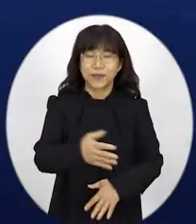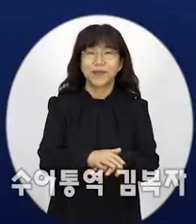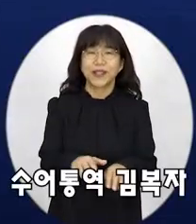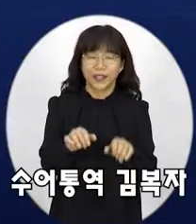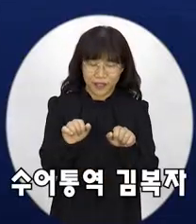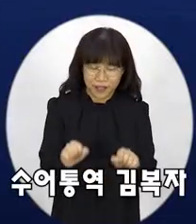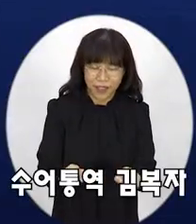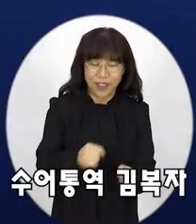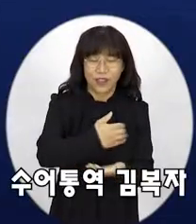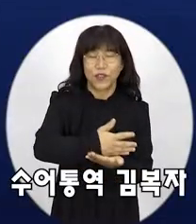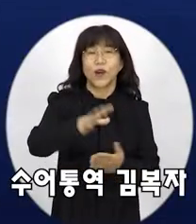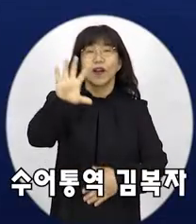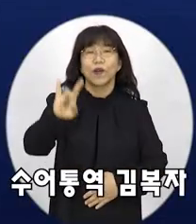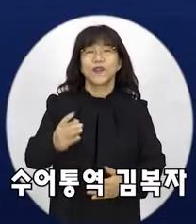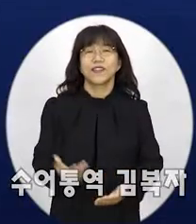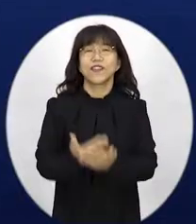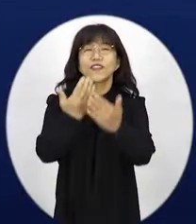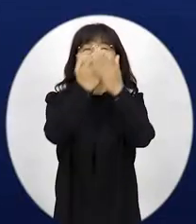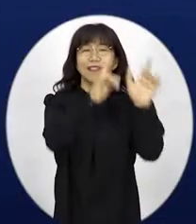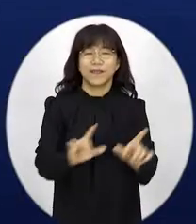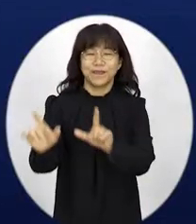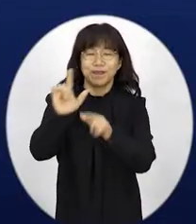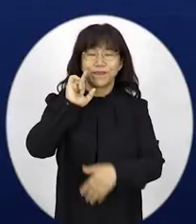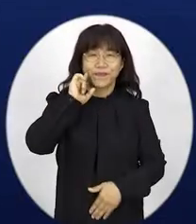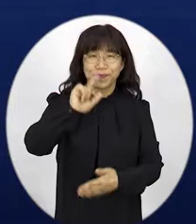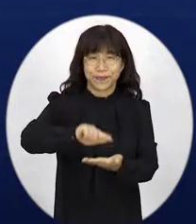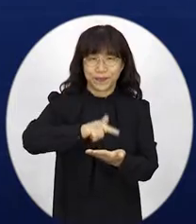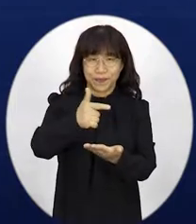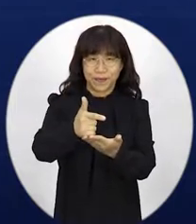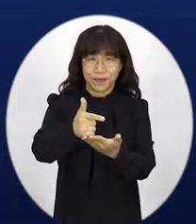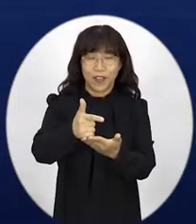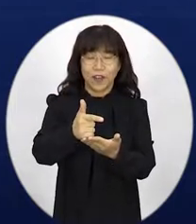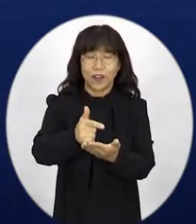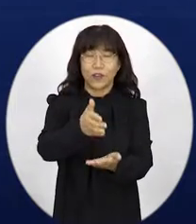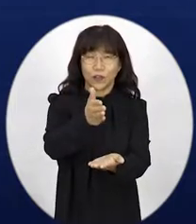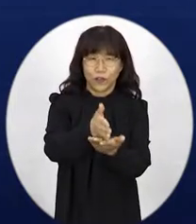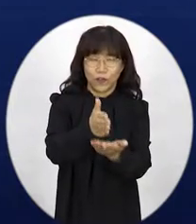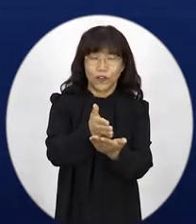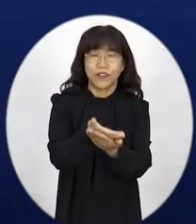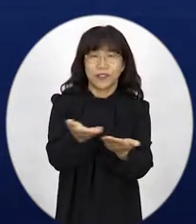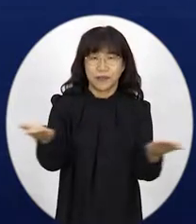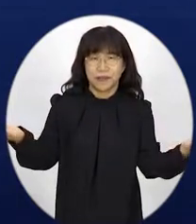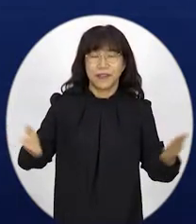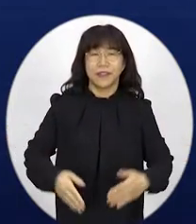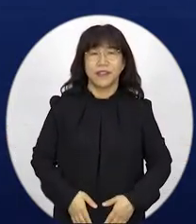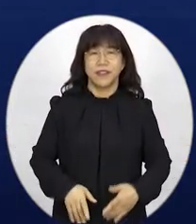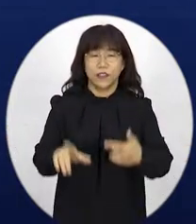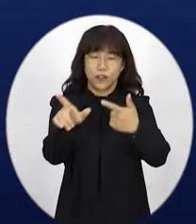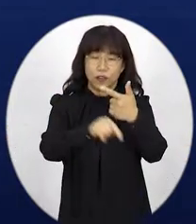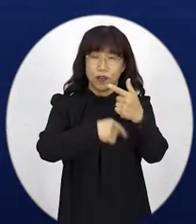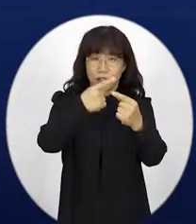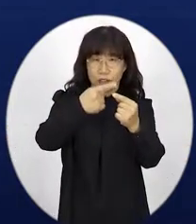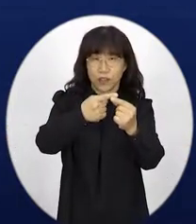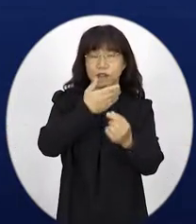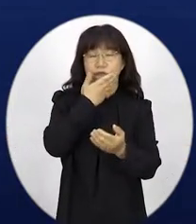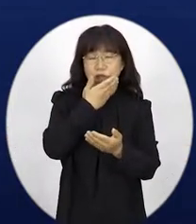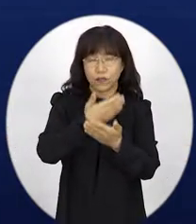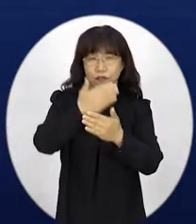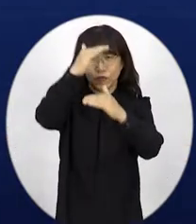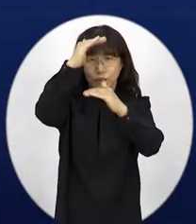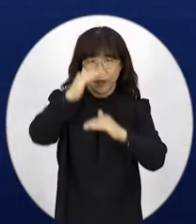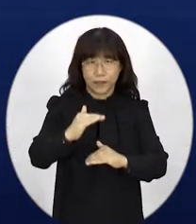국민 여러분 안녕하십니까. 조화로운 성장, 삶이 아름다운 강서, 아이강서TV 김윤주입니다. 6월 첫째 주 주간